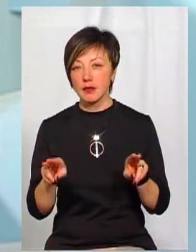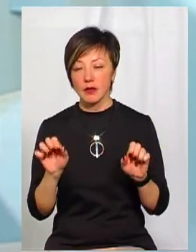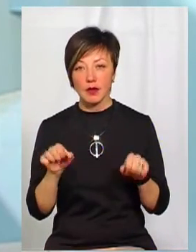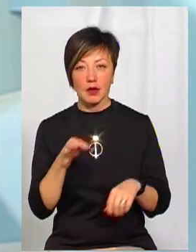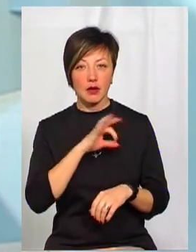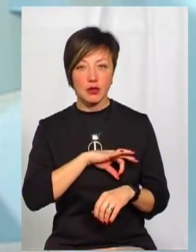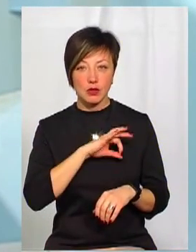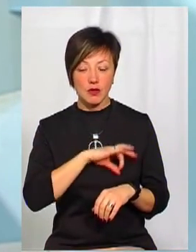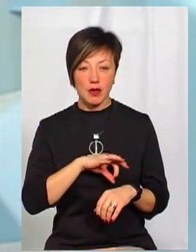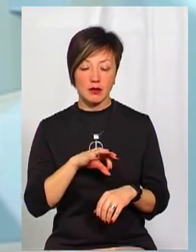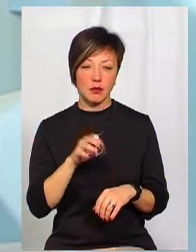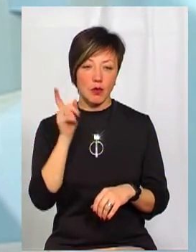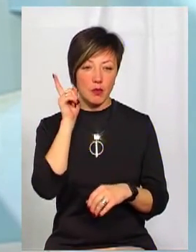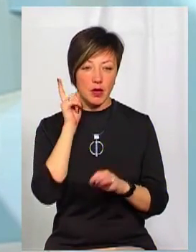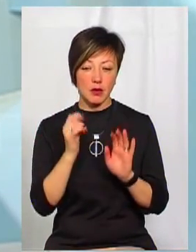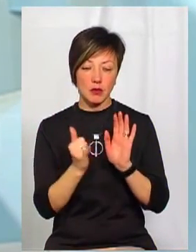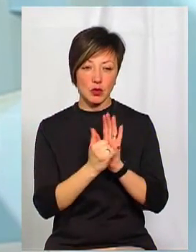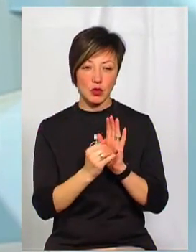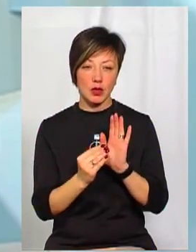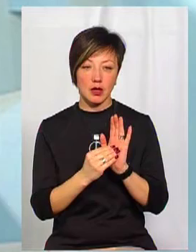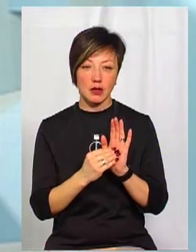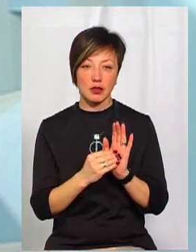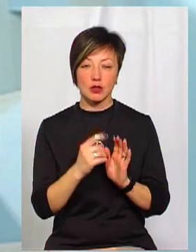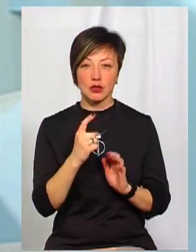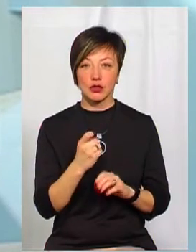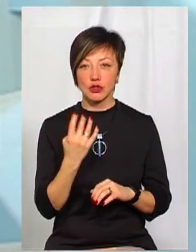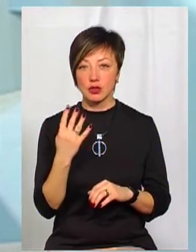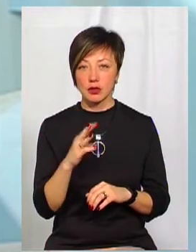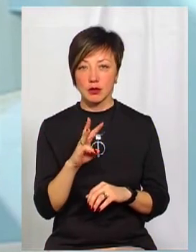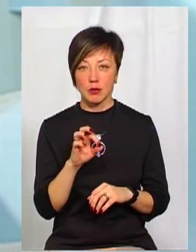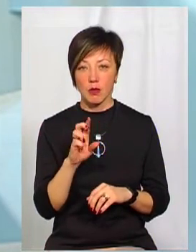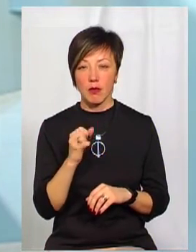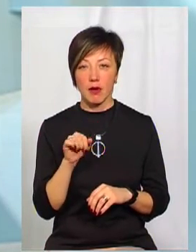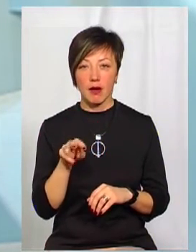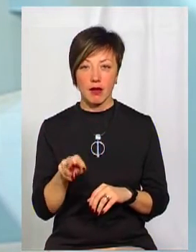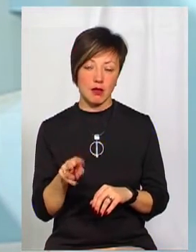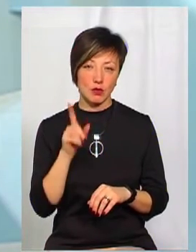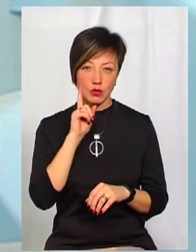можна користуватись мобільними додатками 104 Mobile. Дуже зручне